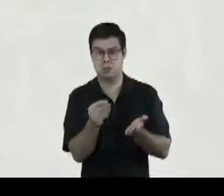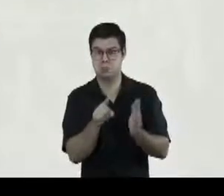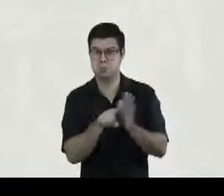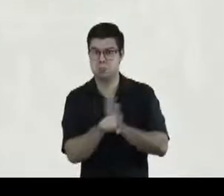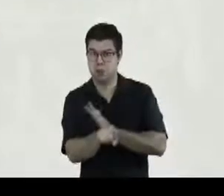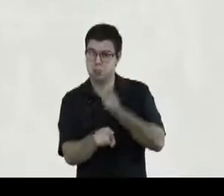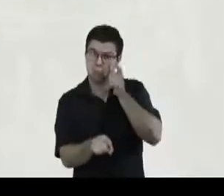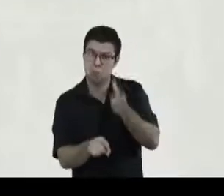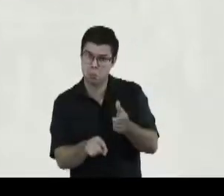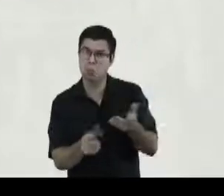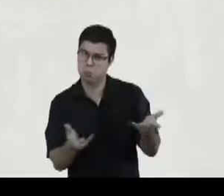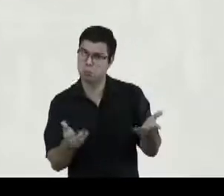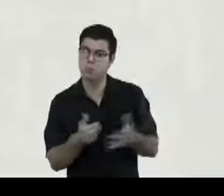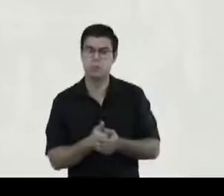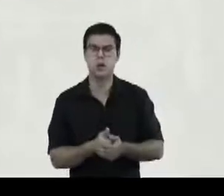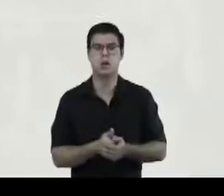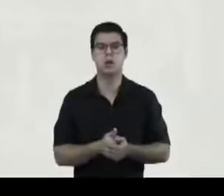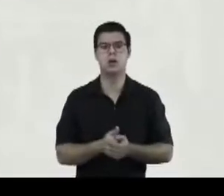Ensuite, pour aller plus vite,